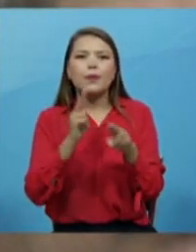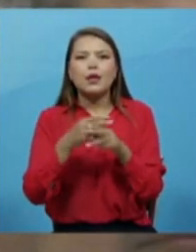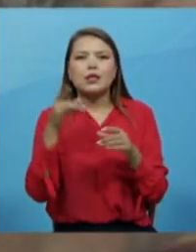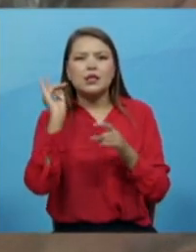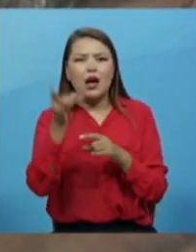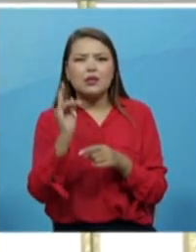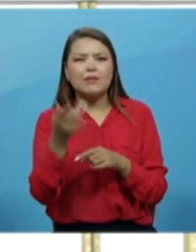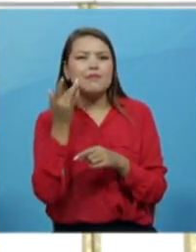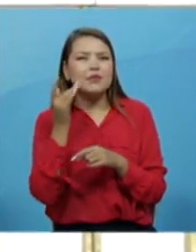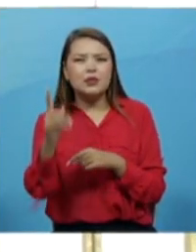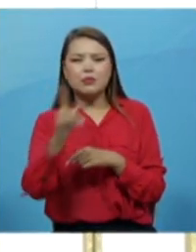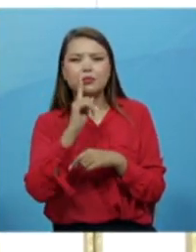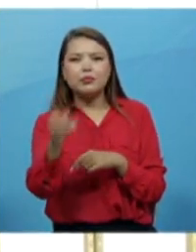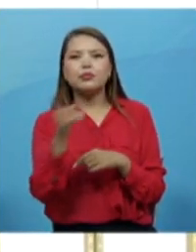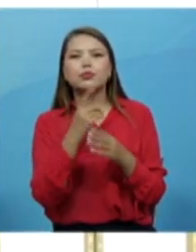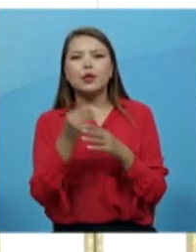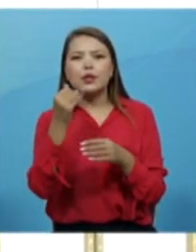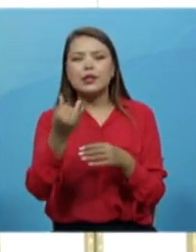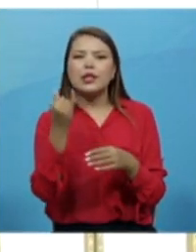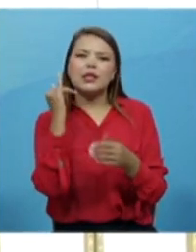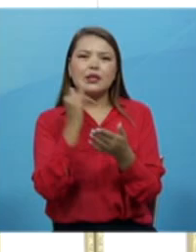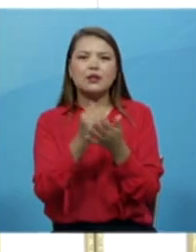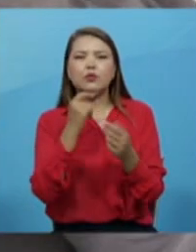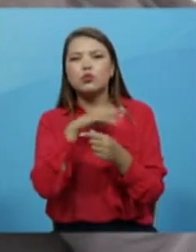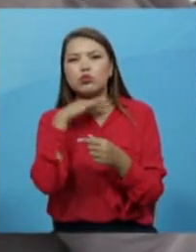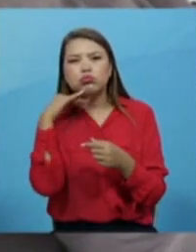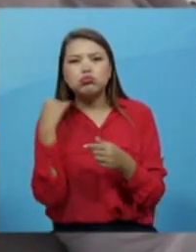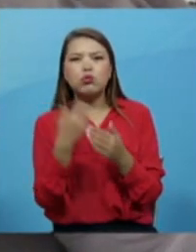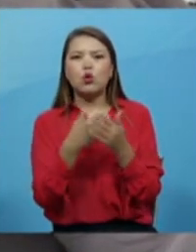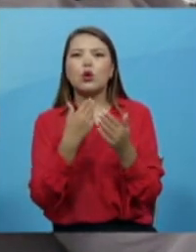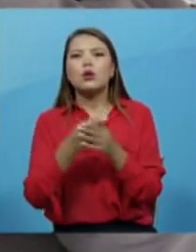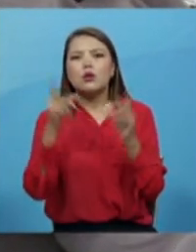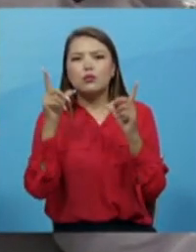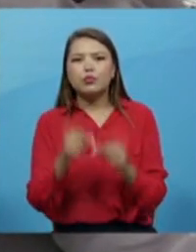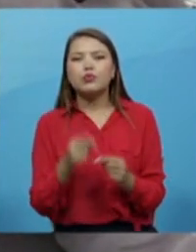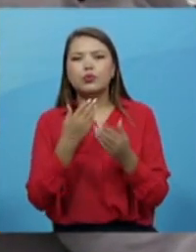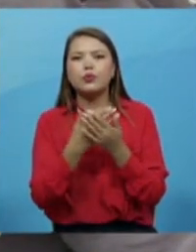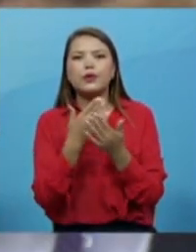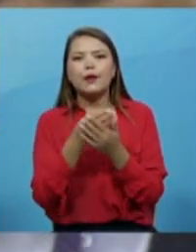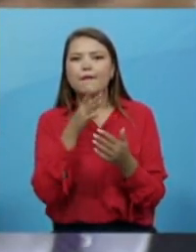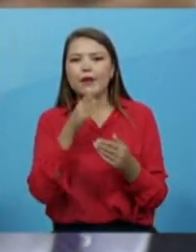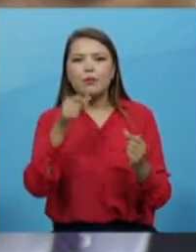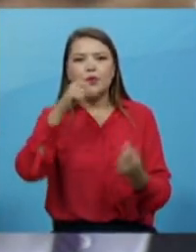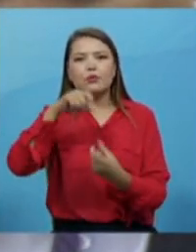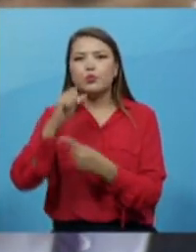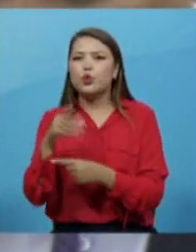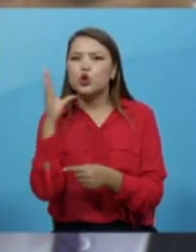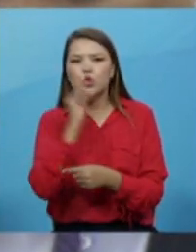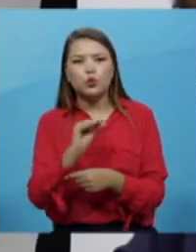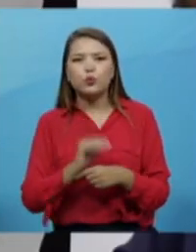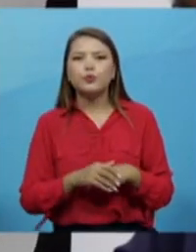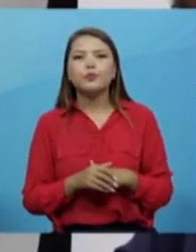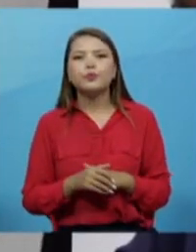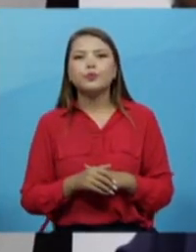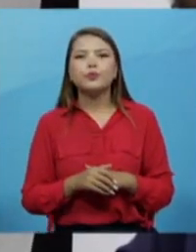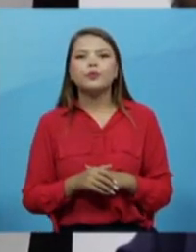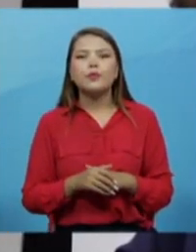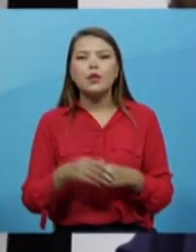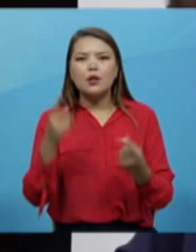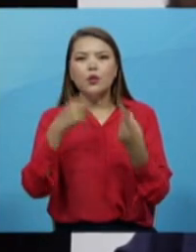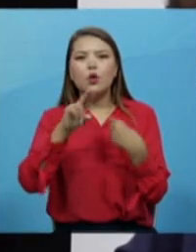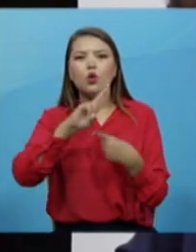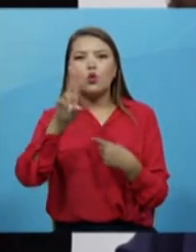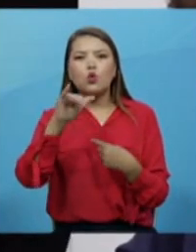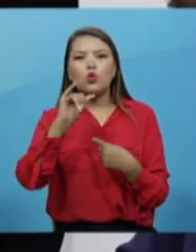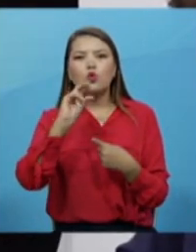таксимен қатынайды. Бұл маман қалтасына салмақ түсіріп, әрі мал баққан ағайынға уақытылы қызмет көрсете алмауға әсер етіп отыр. Біздің осы